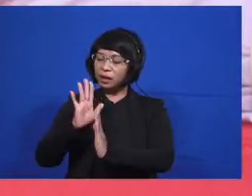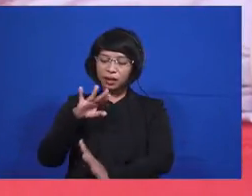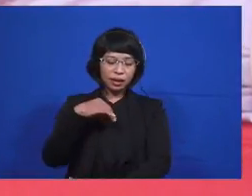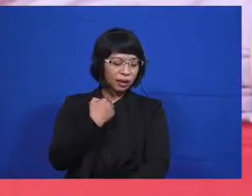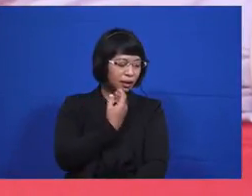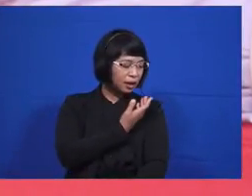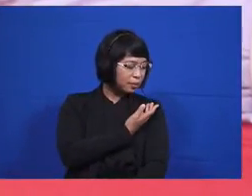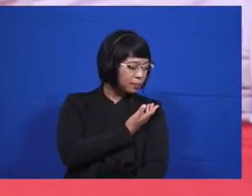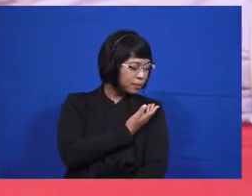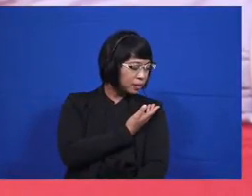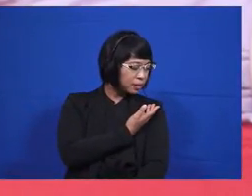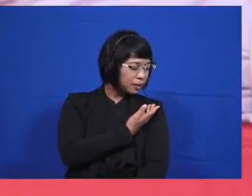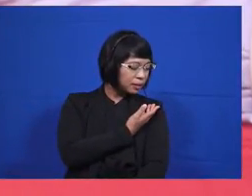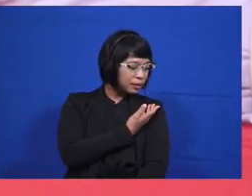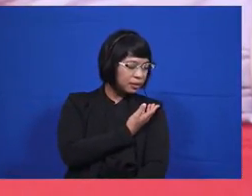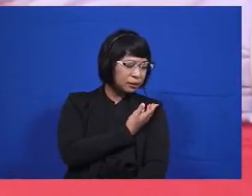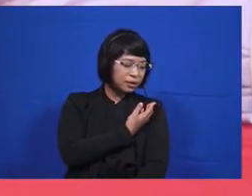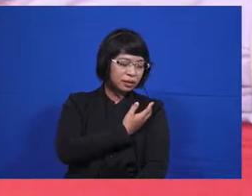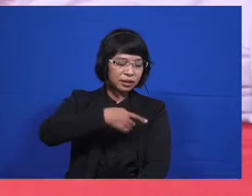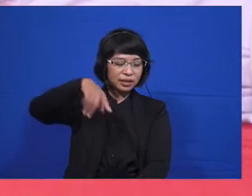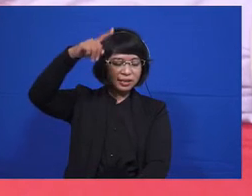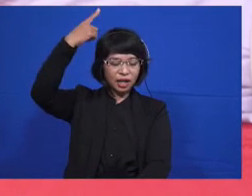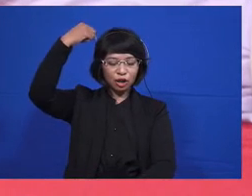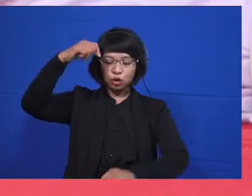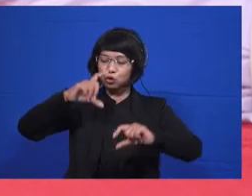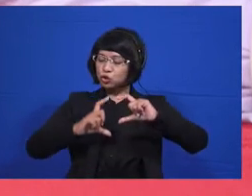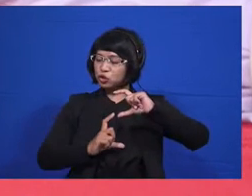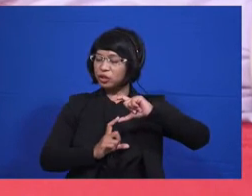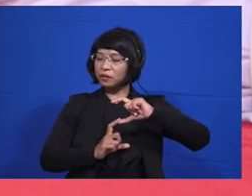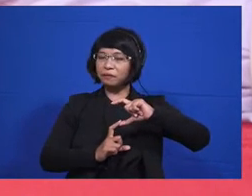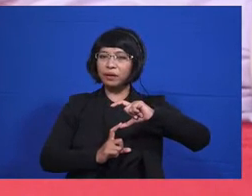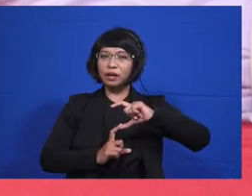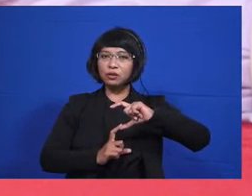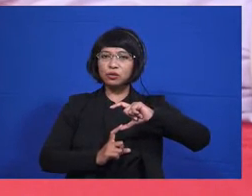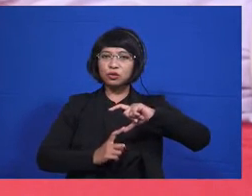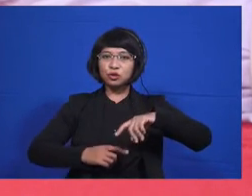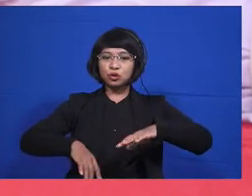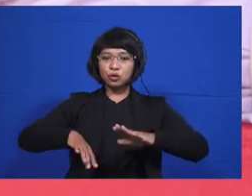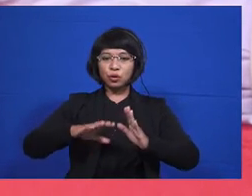doakanlah kami. Santo Stefanus,